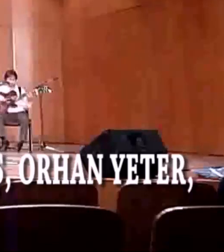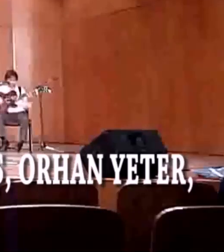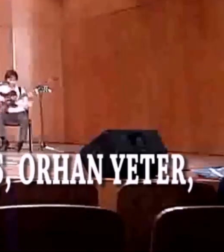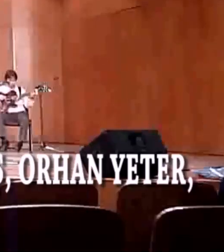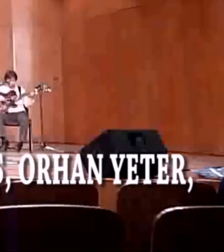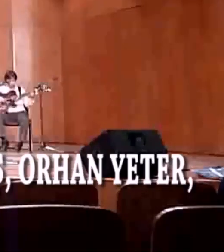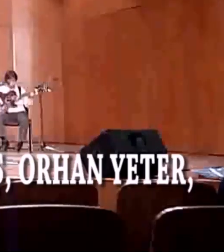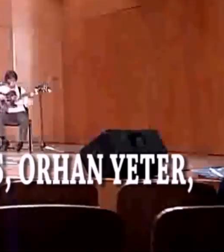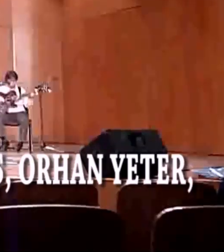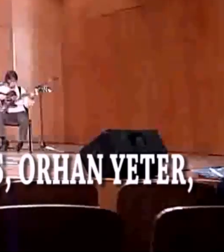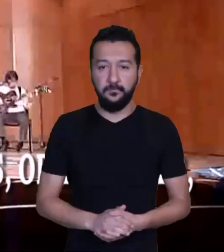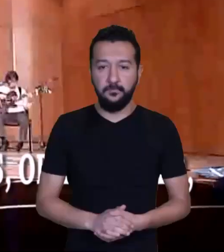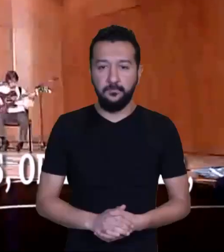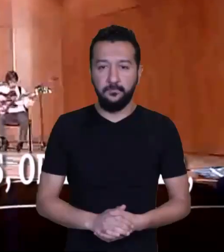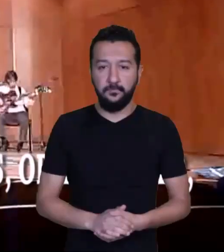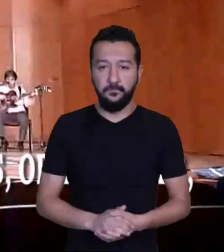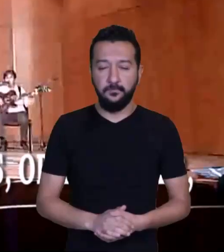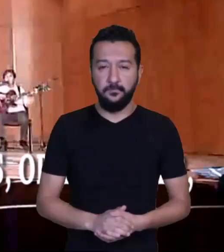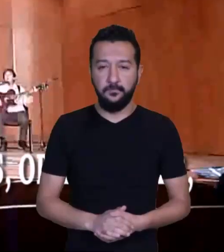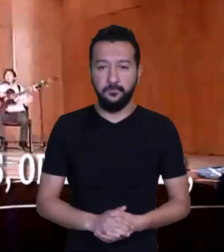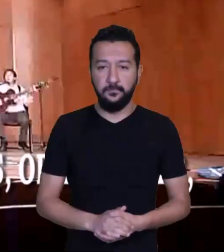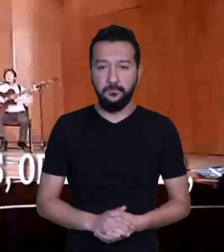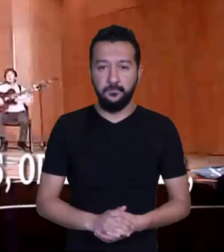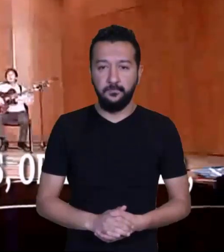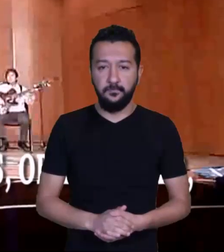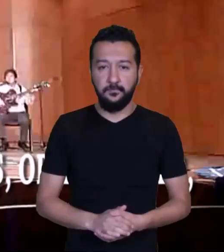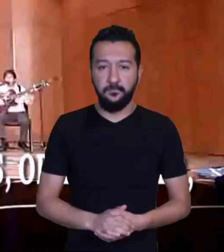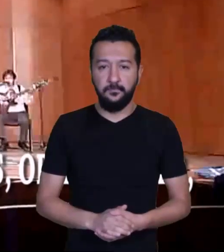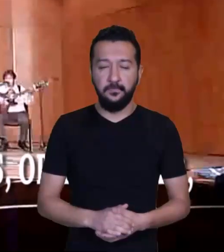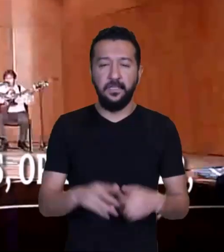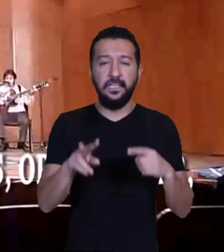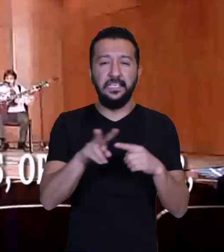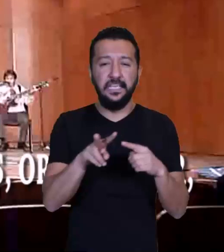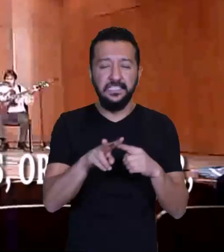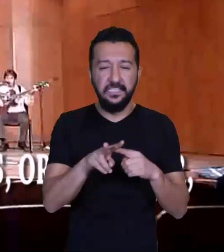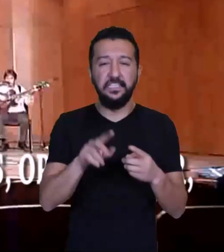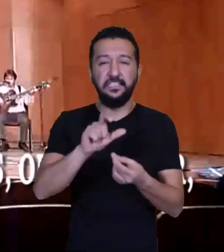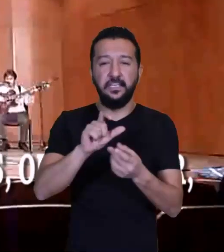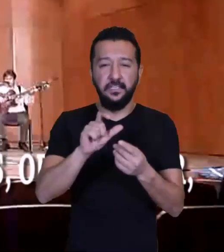Yeter, Eyüp Sultan Aylar oturarak enstrüman çalıyorlar.